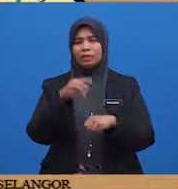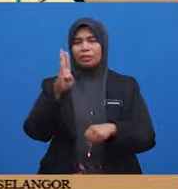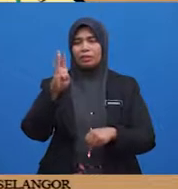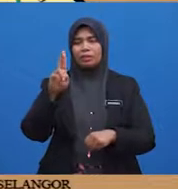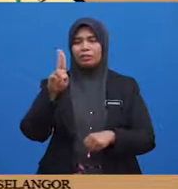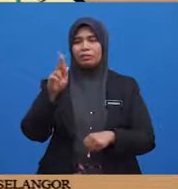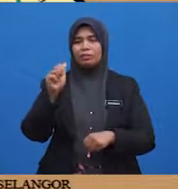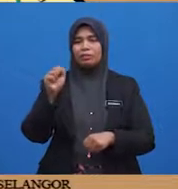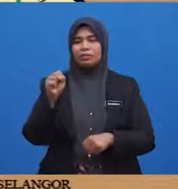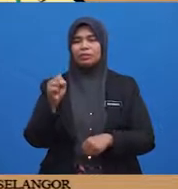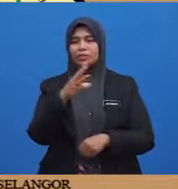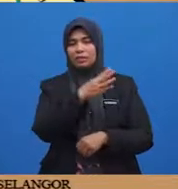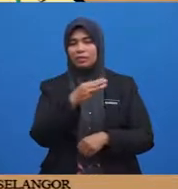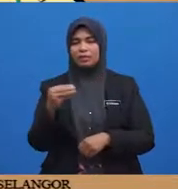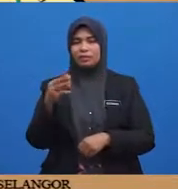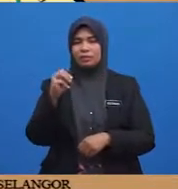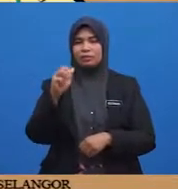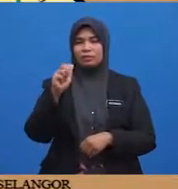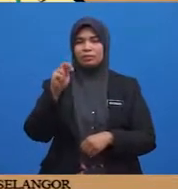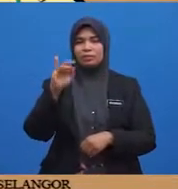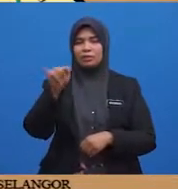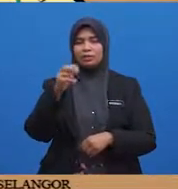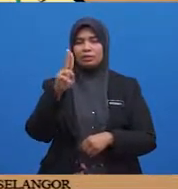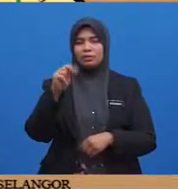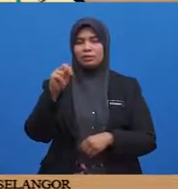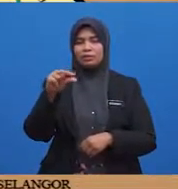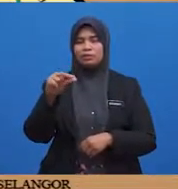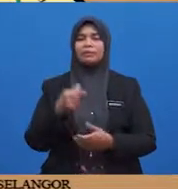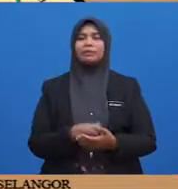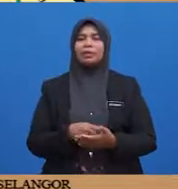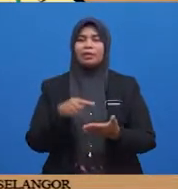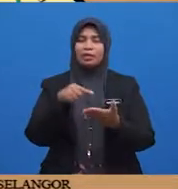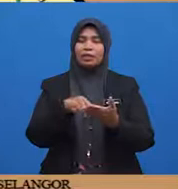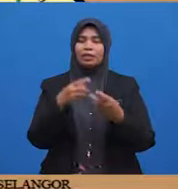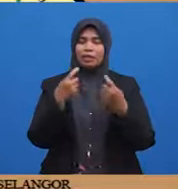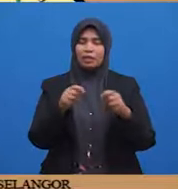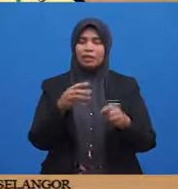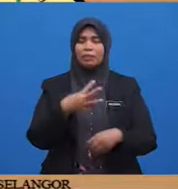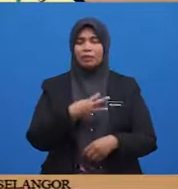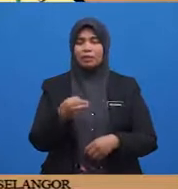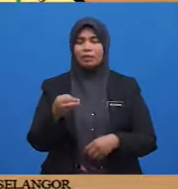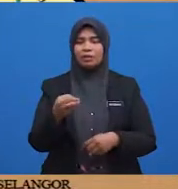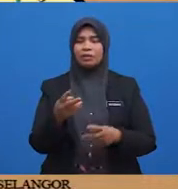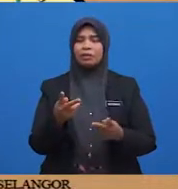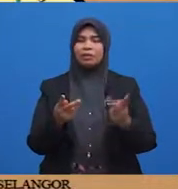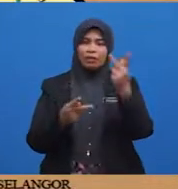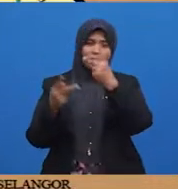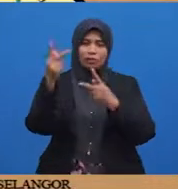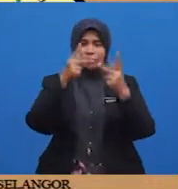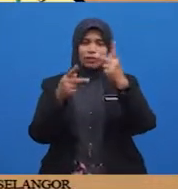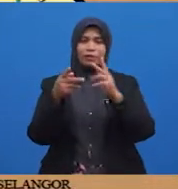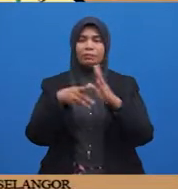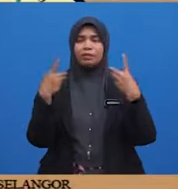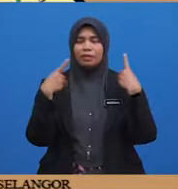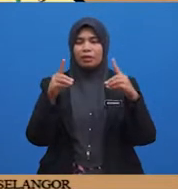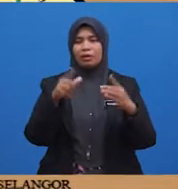menjadi pelabuhan utama yang menghasilkan biji timah. Ini telah menarik kunjungan pedagang luar, terutama